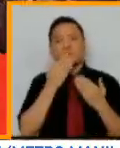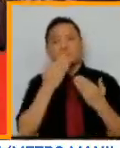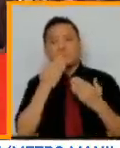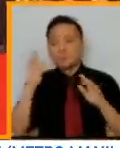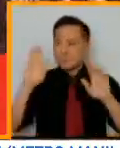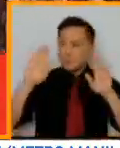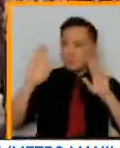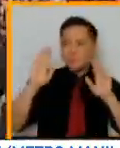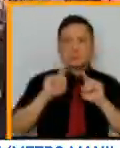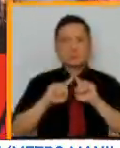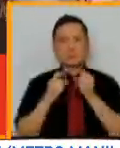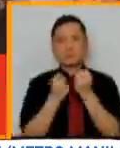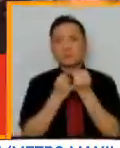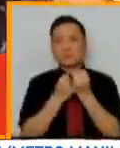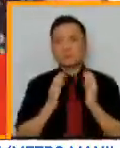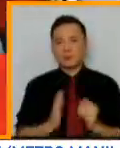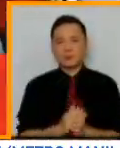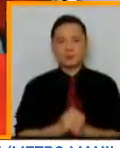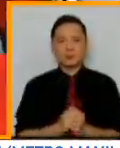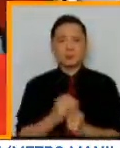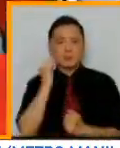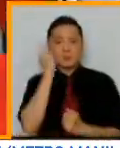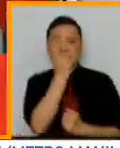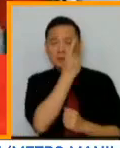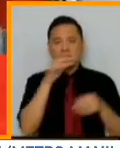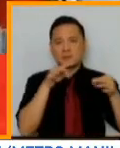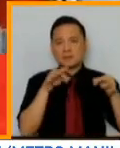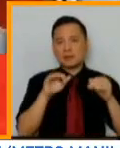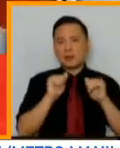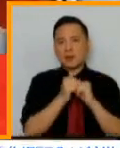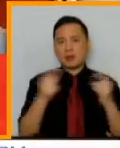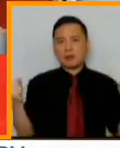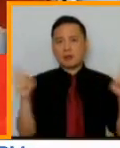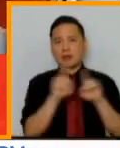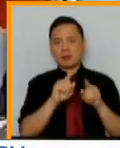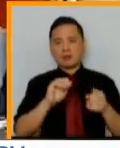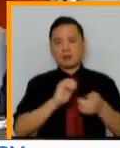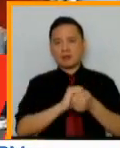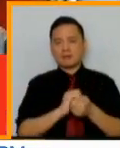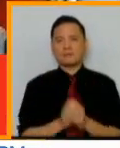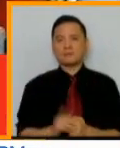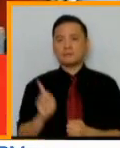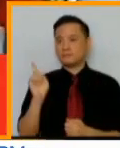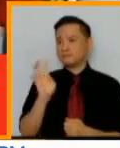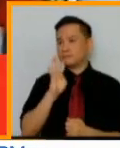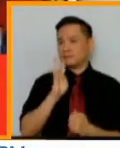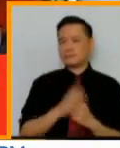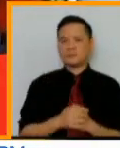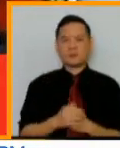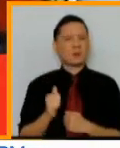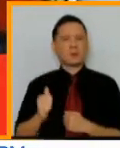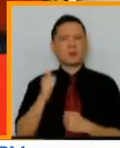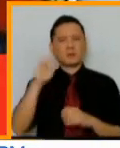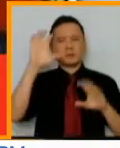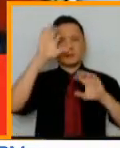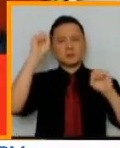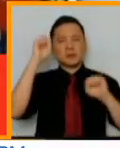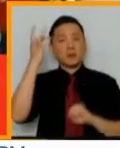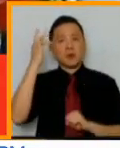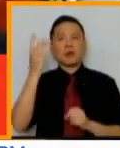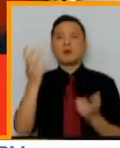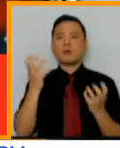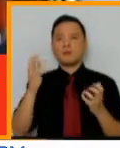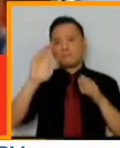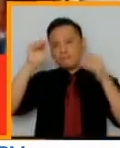paano nabuo ang kanilang tambalan. Hindi ako tatakbong pangulo kasi gusto ko matapos mga proyekto ko sa Davao.